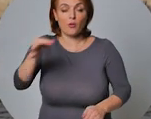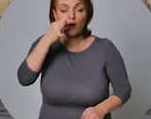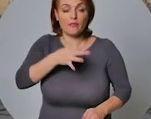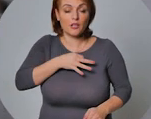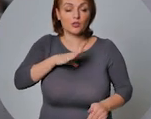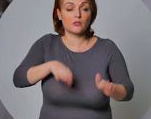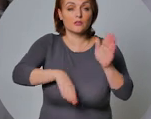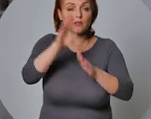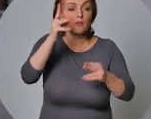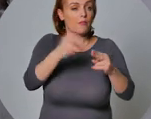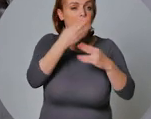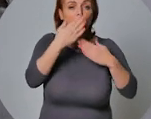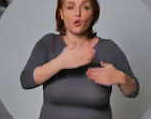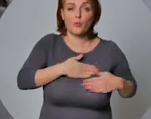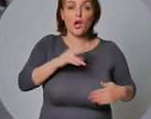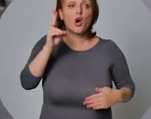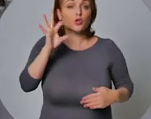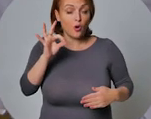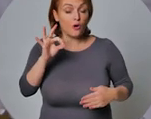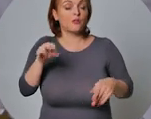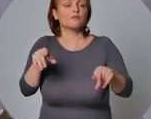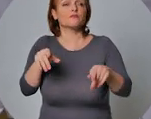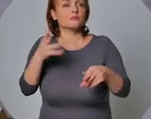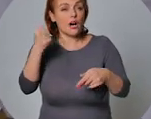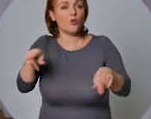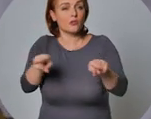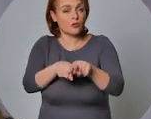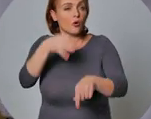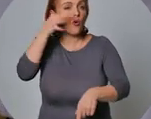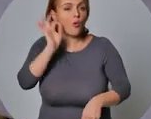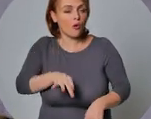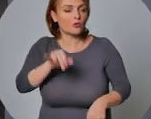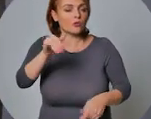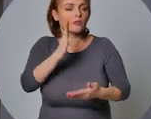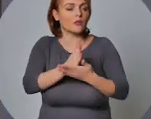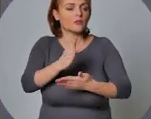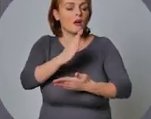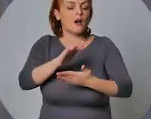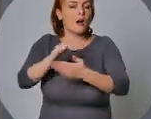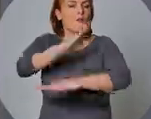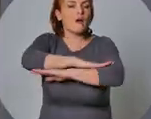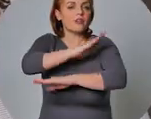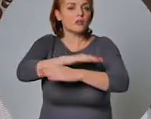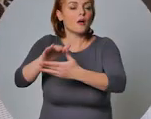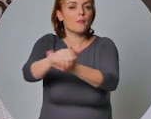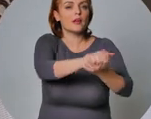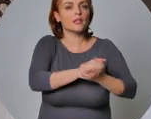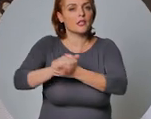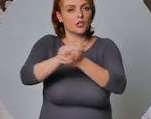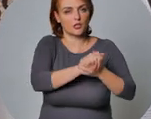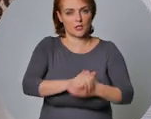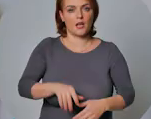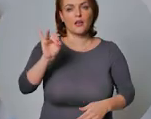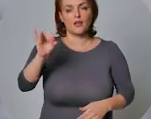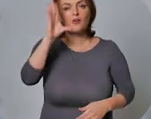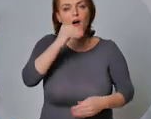în nedragoste, dar în pofida acestor experiențe are un comportament prietenos și nediscriminatoriu, împărțind în